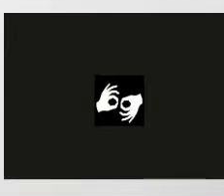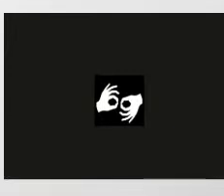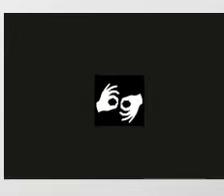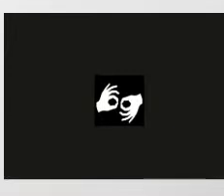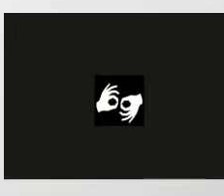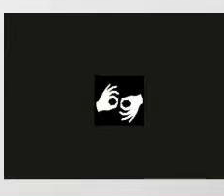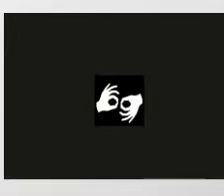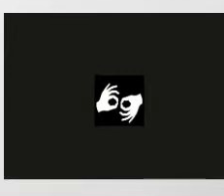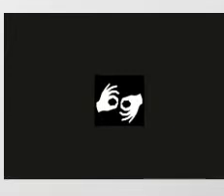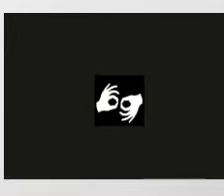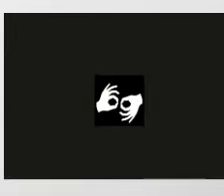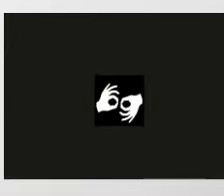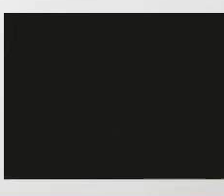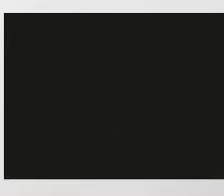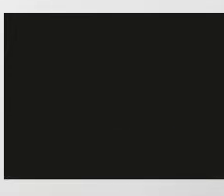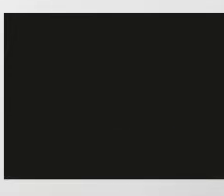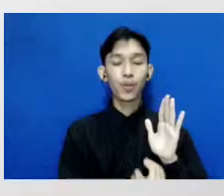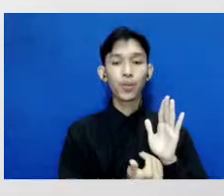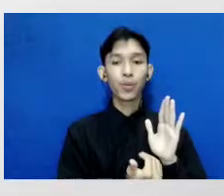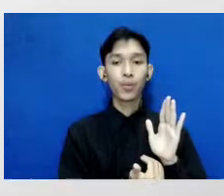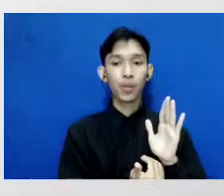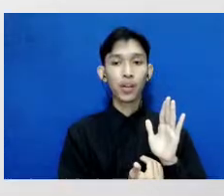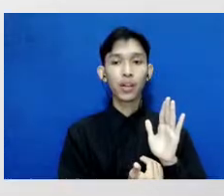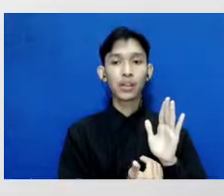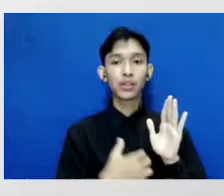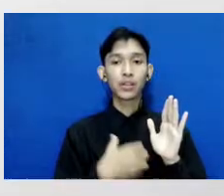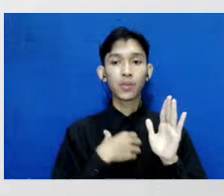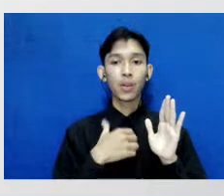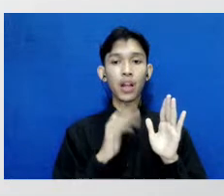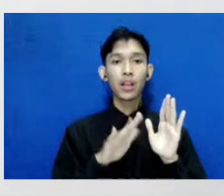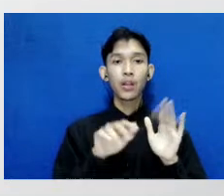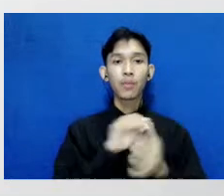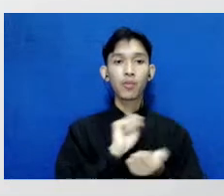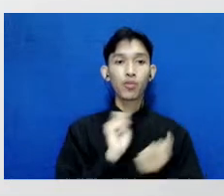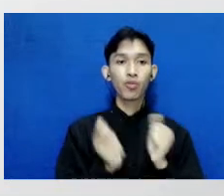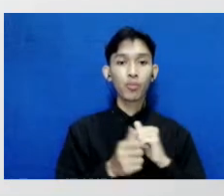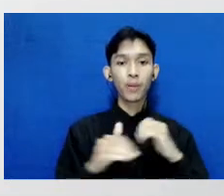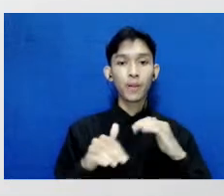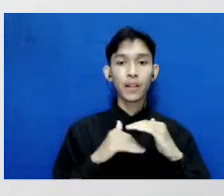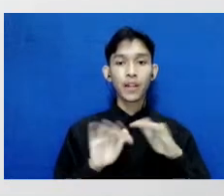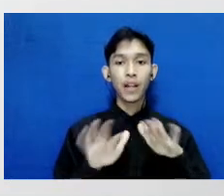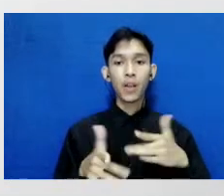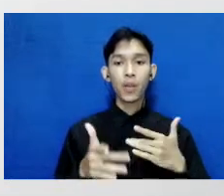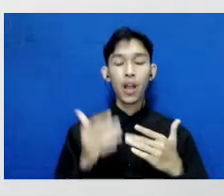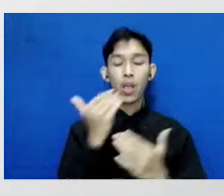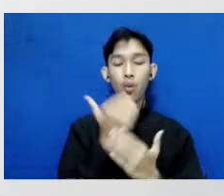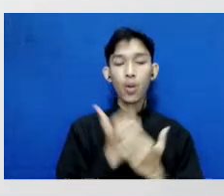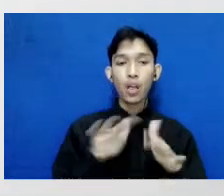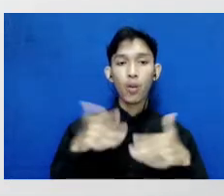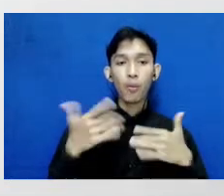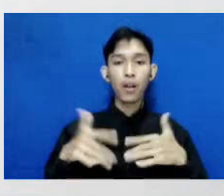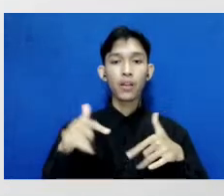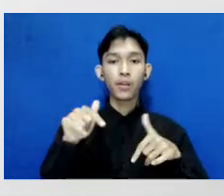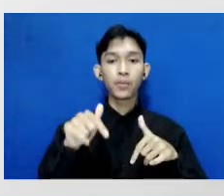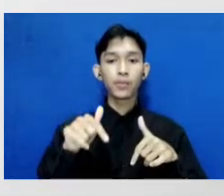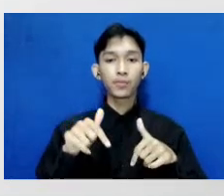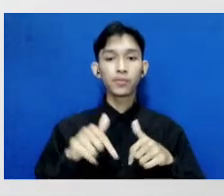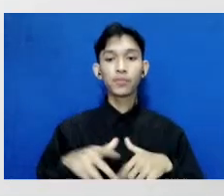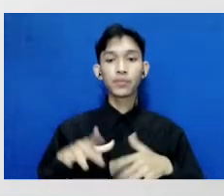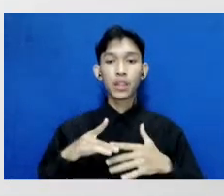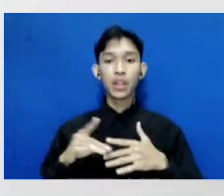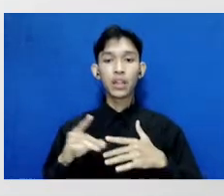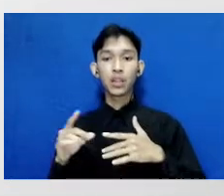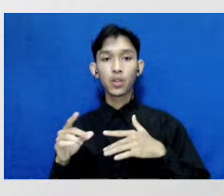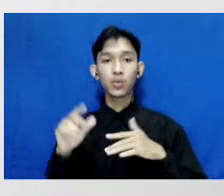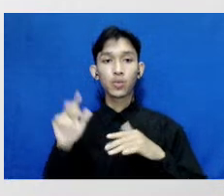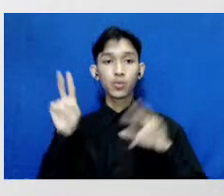memuat ketentuan-ketentuan yang sifatnya akan mengubah secara fundamental aturan dan juga praktik tersebut. Salah satu